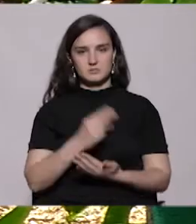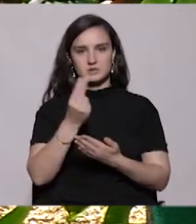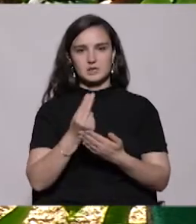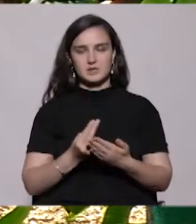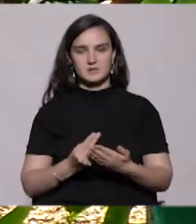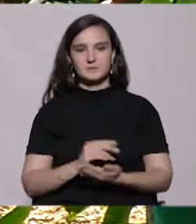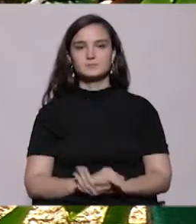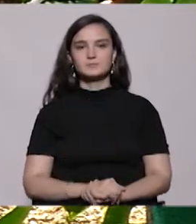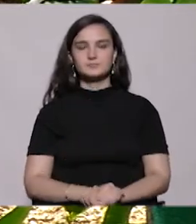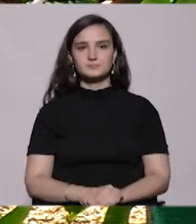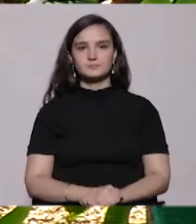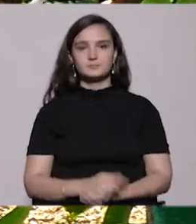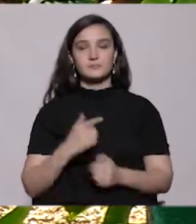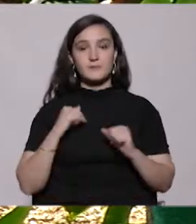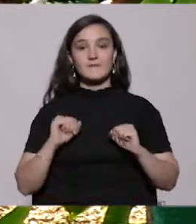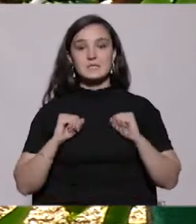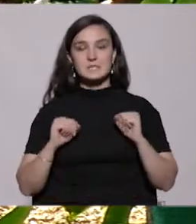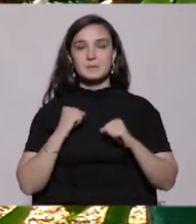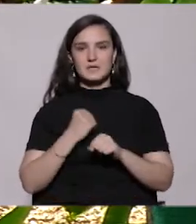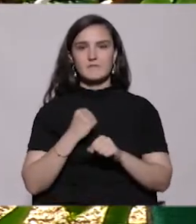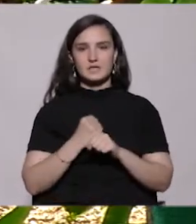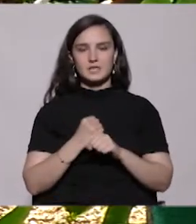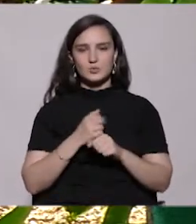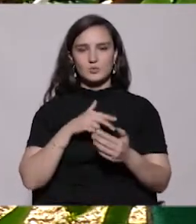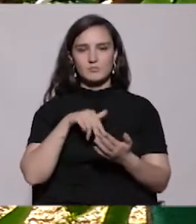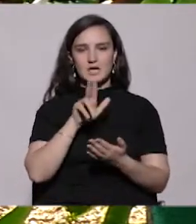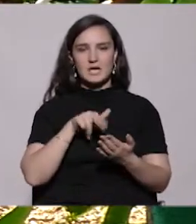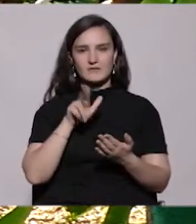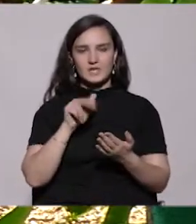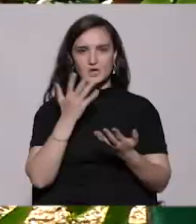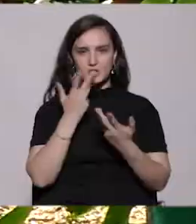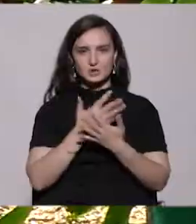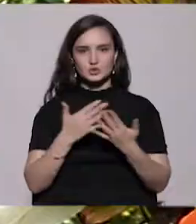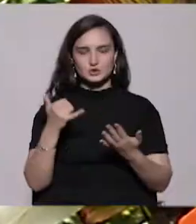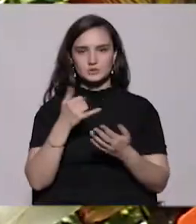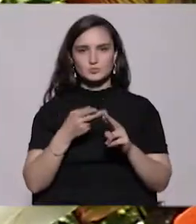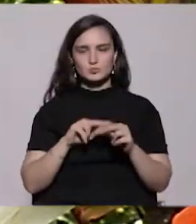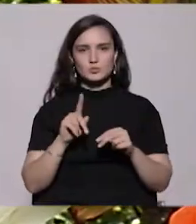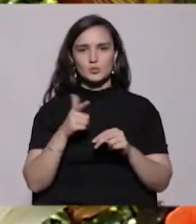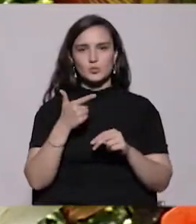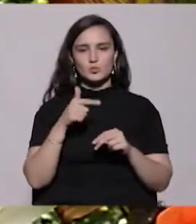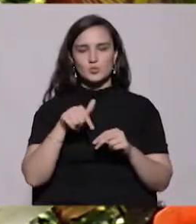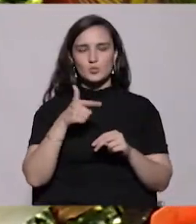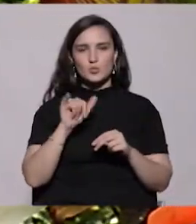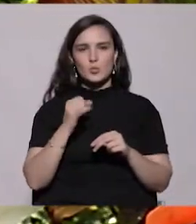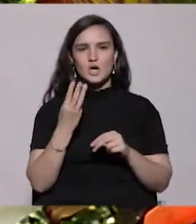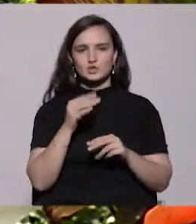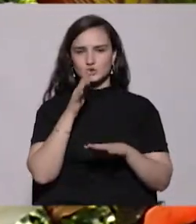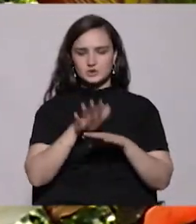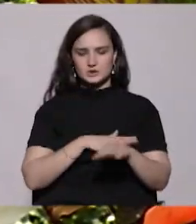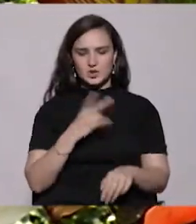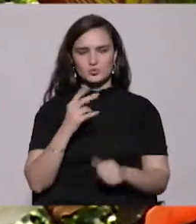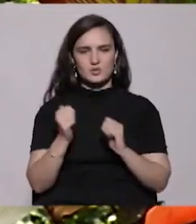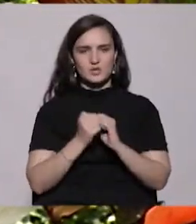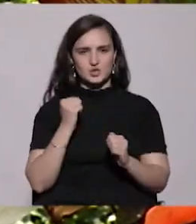ნახატს. მე ვეცდები გავაკეთო აკვარელში და რატომ? გუაში უფრო დიდ ხანს უნდა